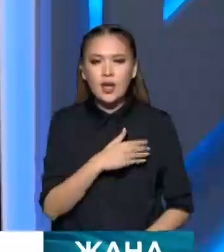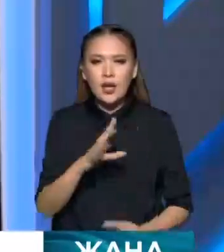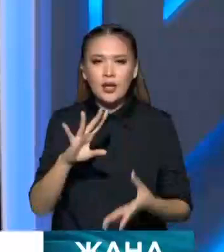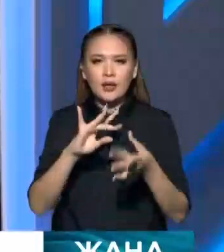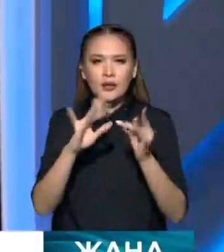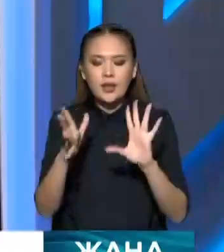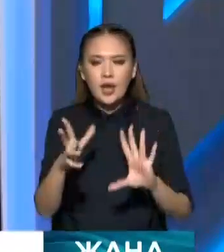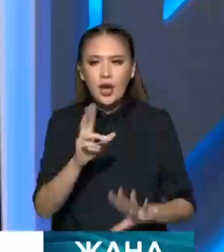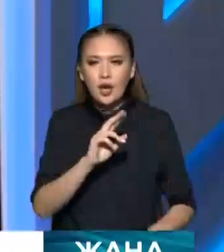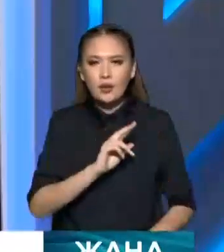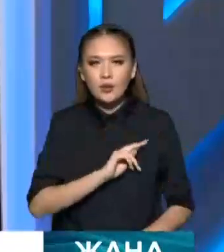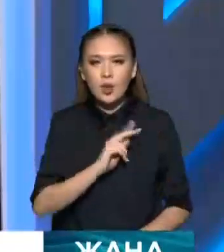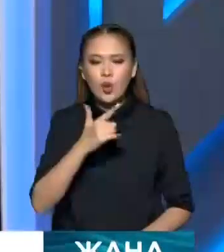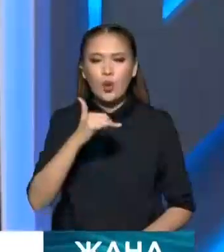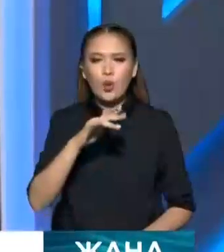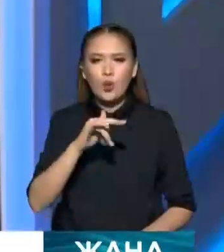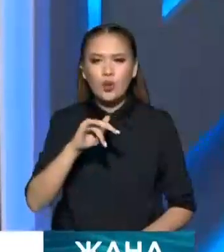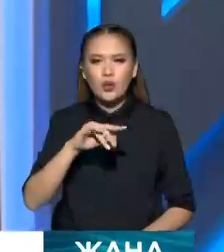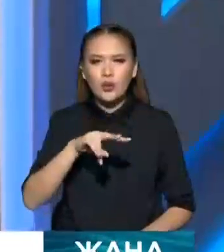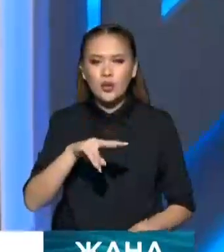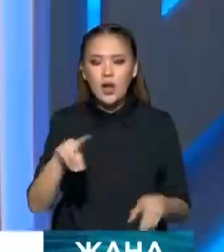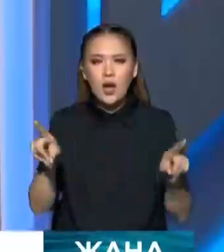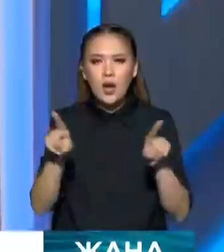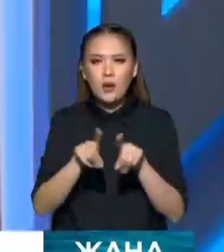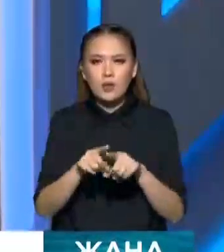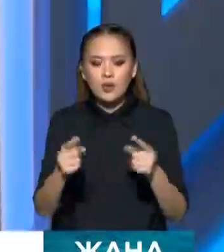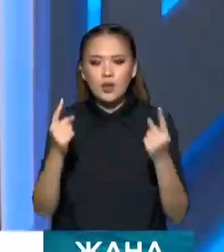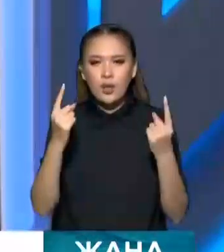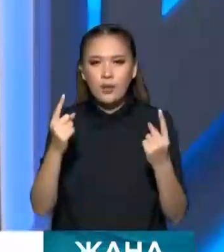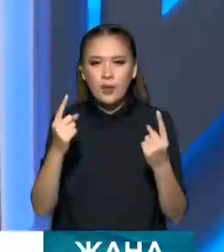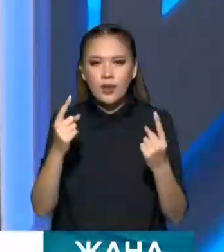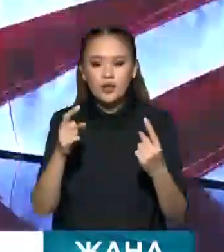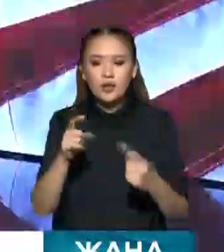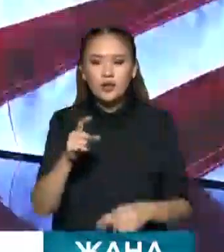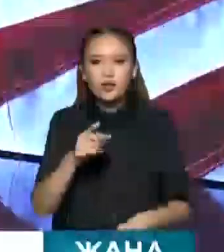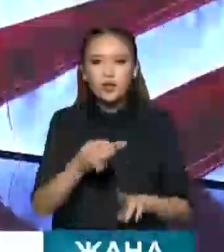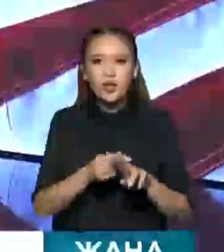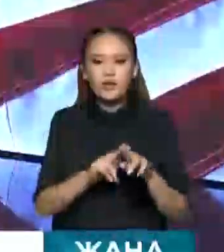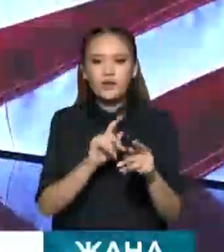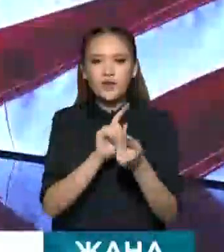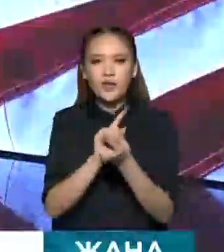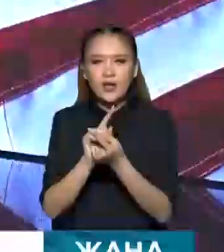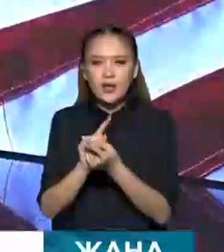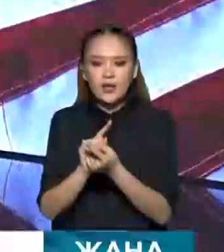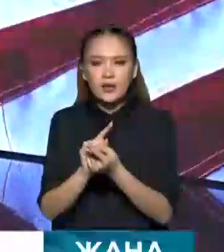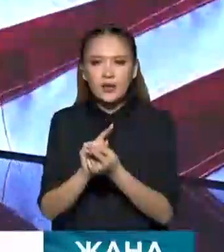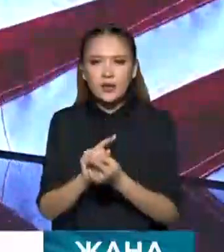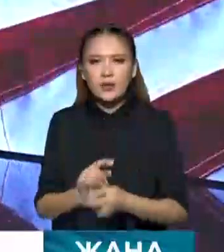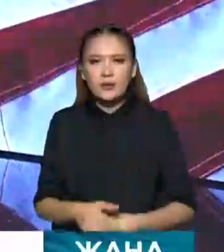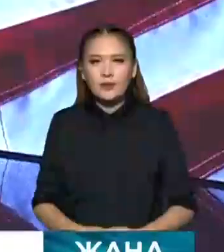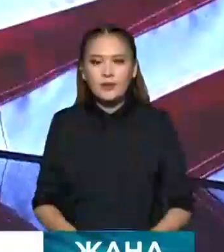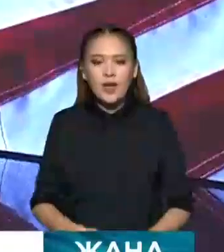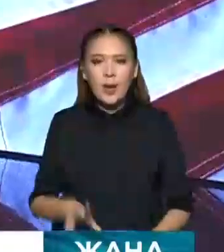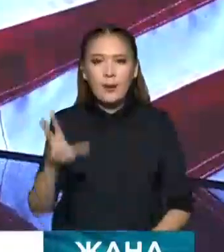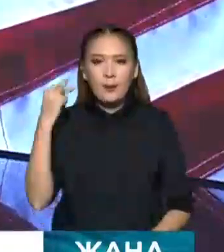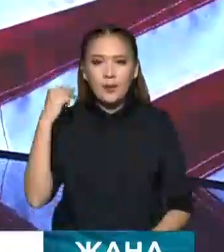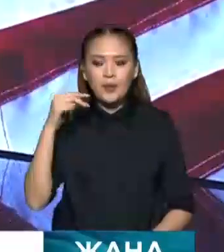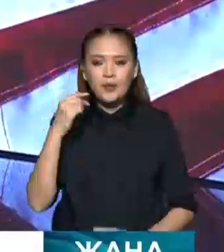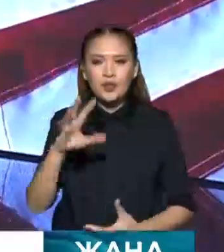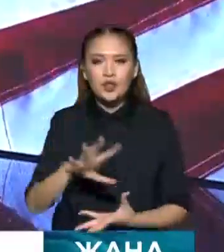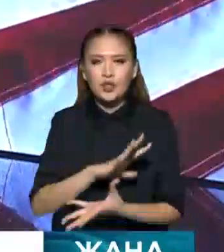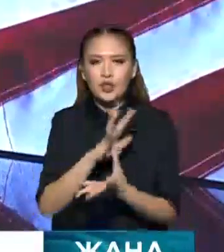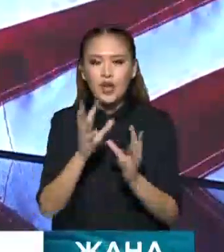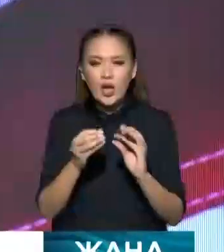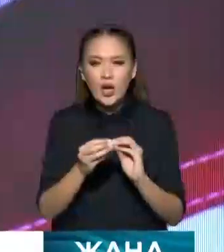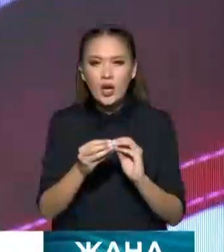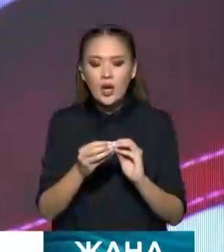үлкен алпауыт Google секілді жаңа компанияларда қызмет етіп жатқан қазақ жастармен кездесуі. Жалпы енді